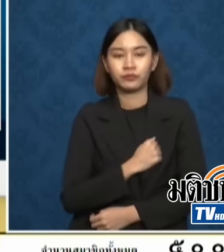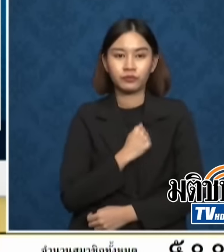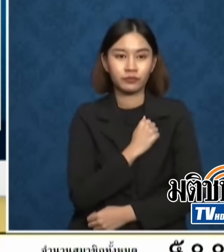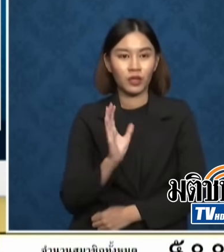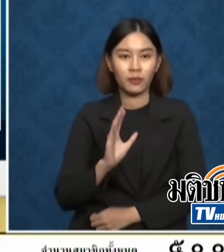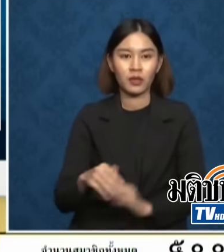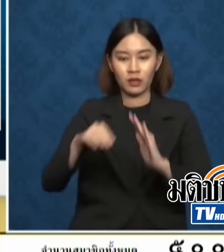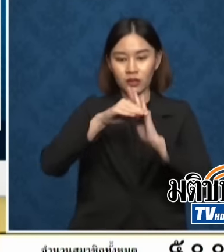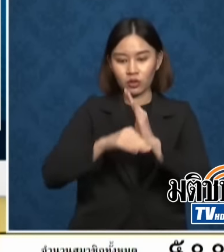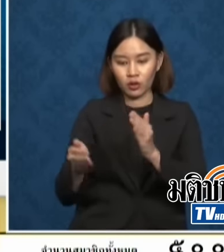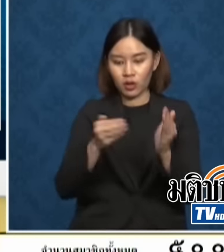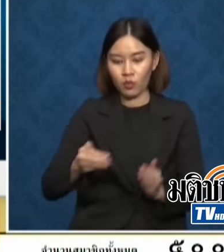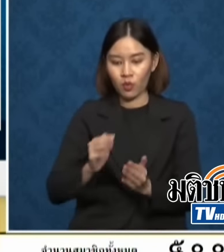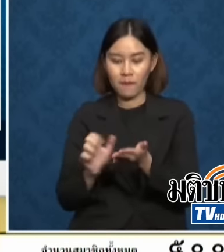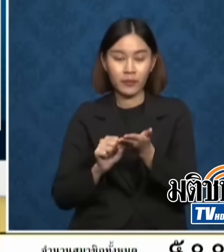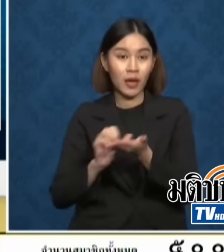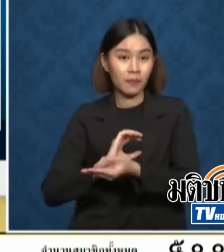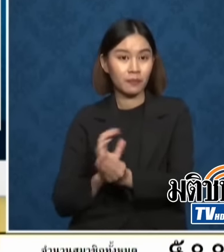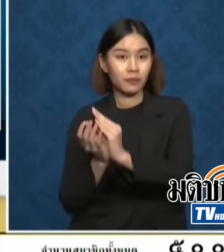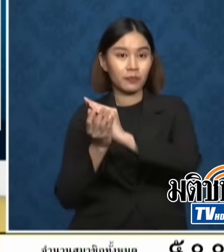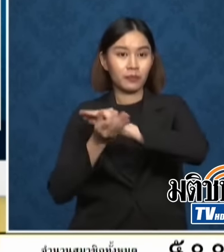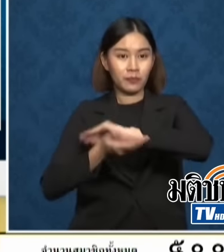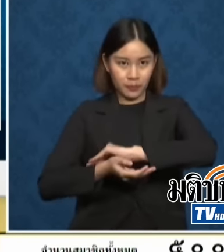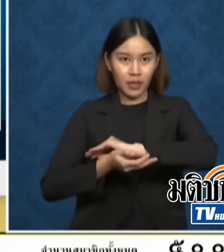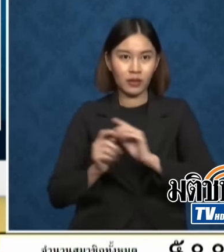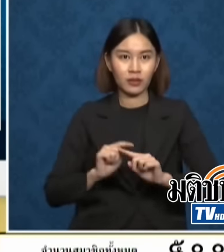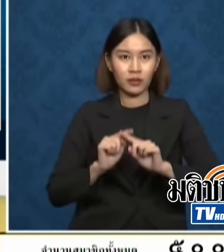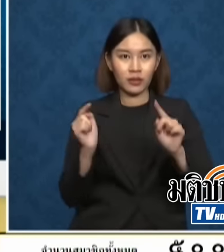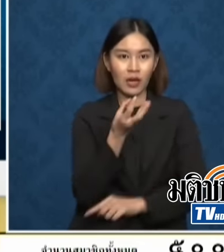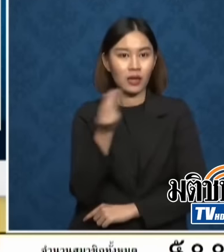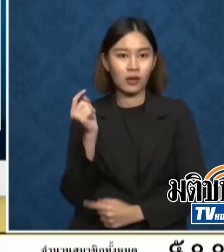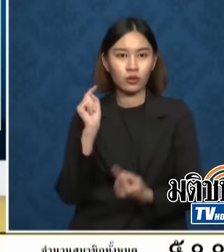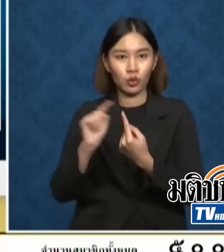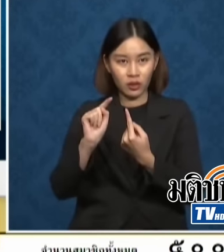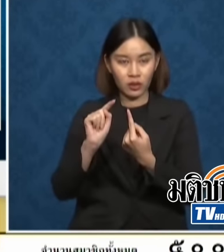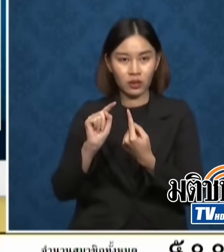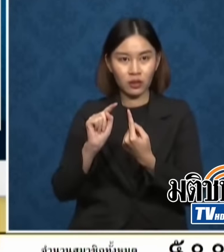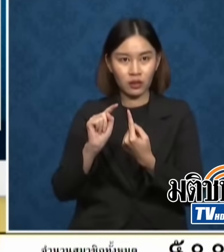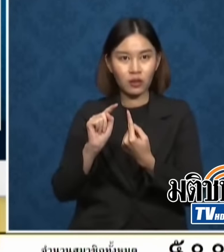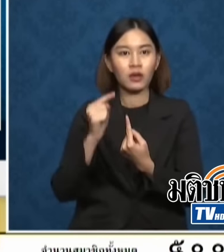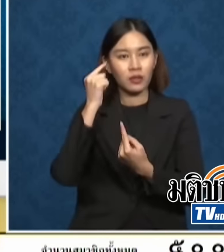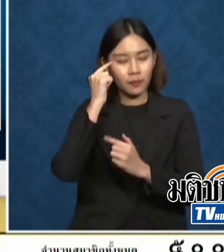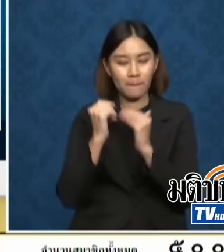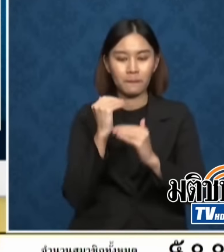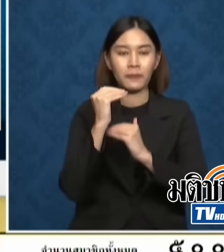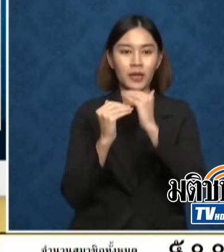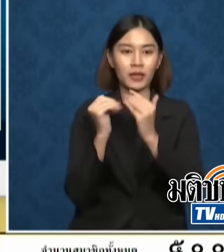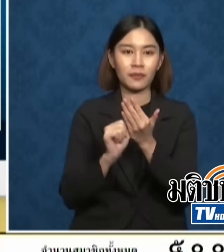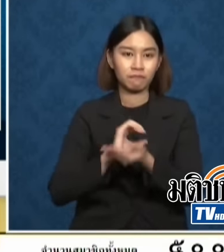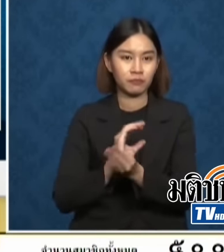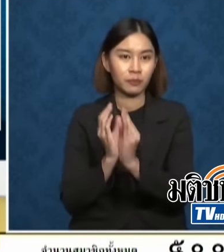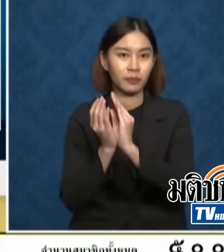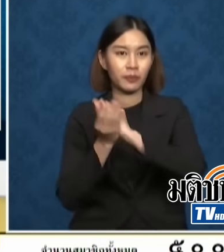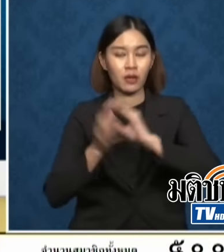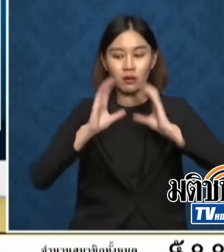อันนี้คือกระบวนการในการปรับไปในทิศทางไม่ว่ากันแต่ความเร็วในเรื่องของสปีดมันก็ต้องค่อยๆปรับตัวแล้วรัฐก็